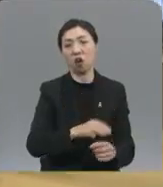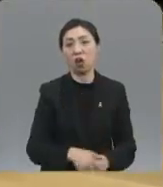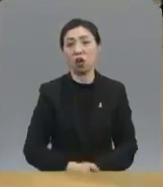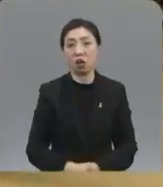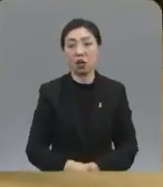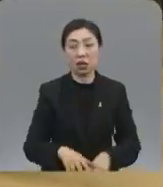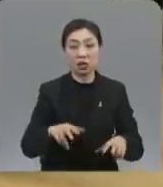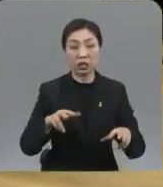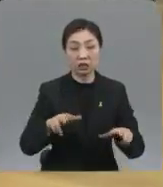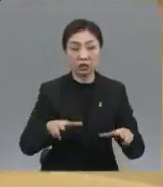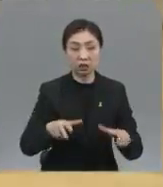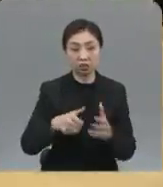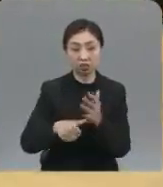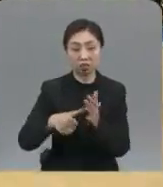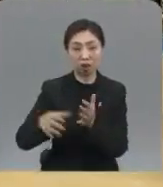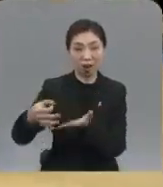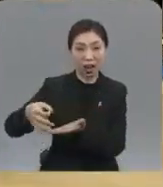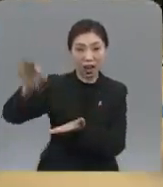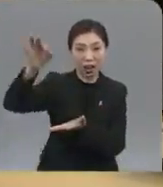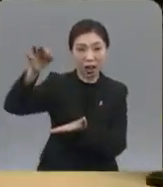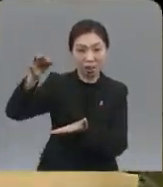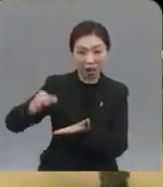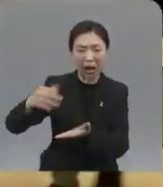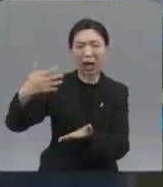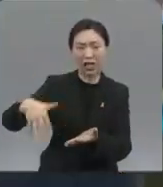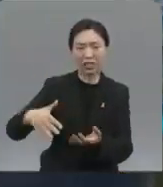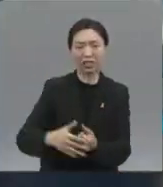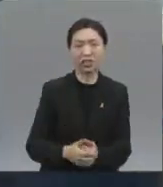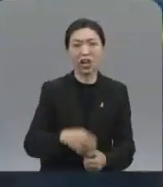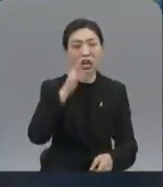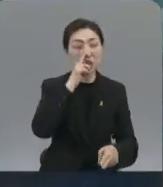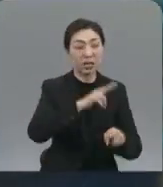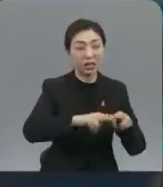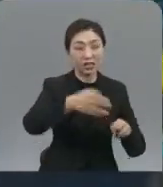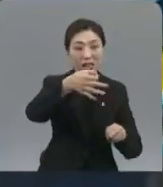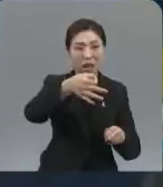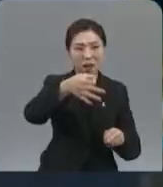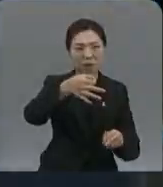monétaire d'austérité jusqu'à ce que l'inflation anticipée recule